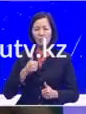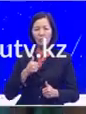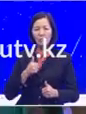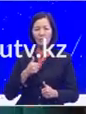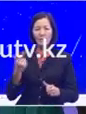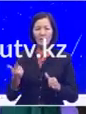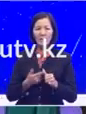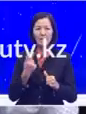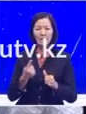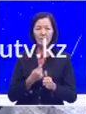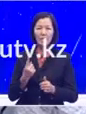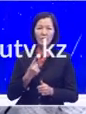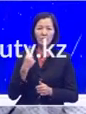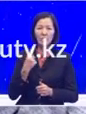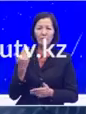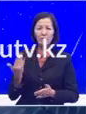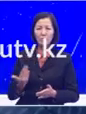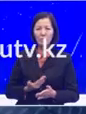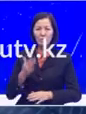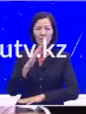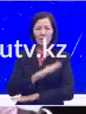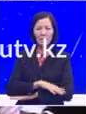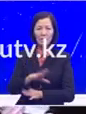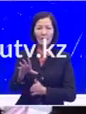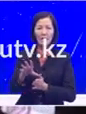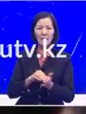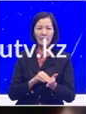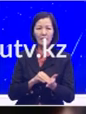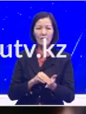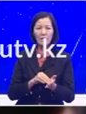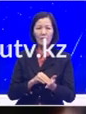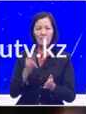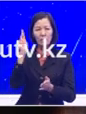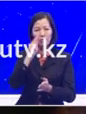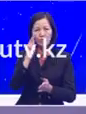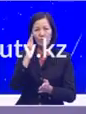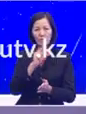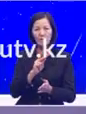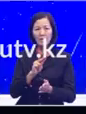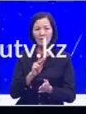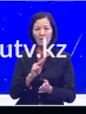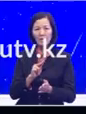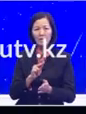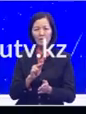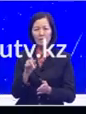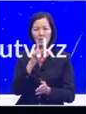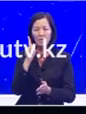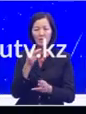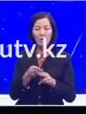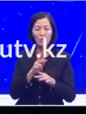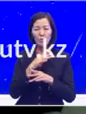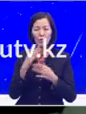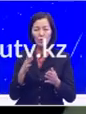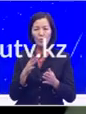Кәсіби шебердің көзі тірісінде одан сабақ алып, жанында жүріп мамандық пен өмір тәрбиесін қатар меңгерген жастар жетерлік.